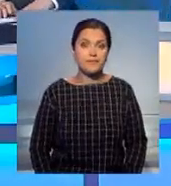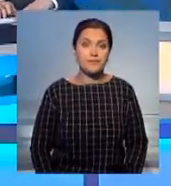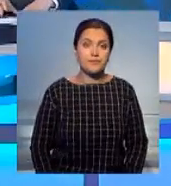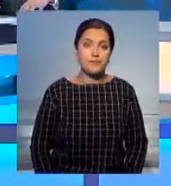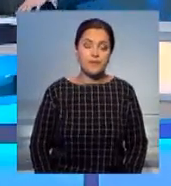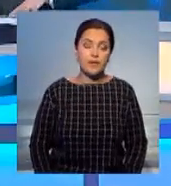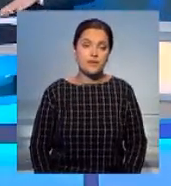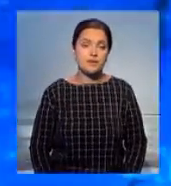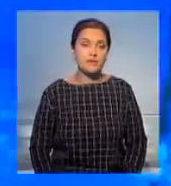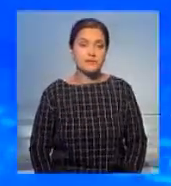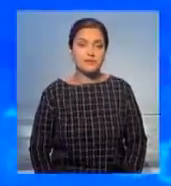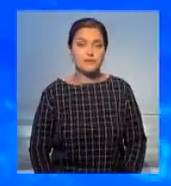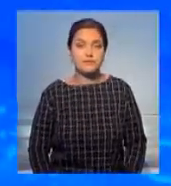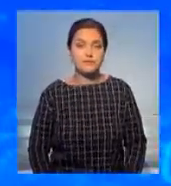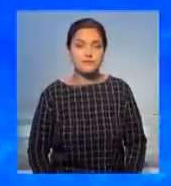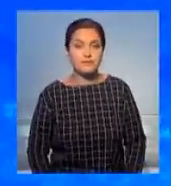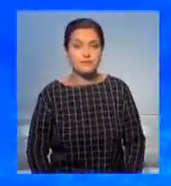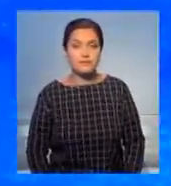Строкова.